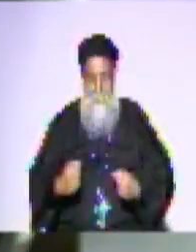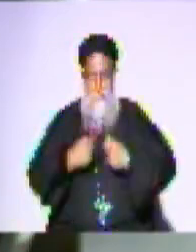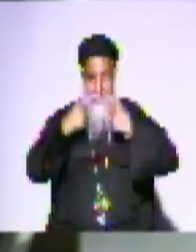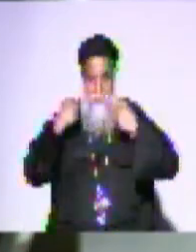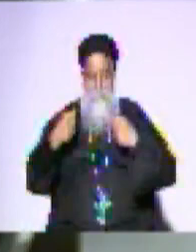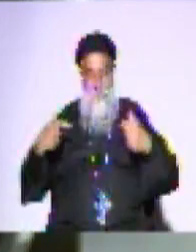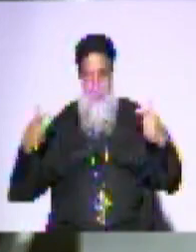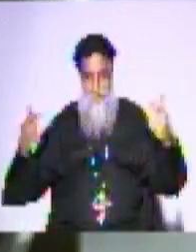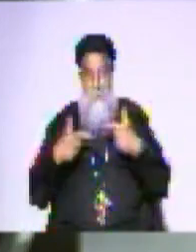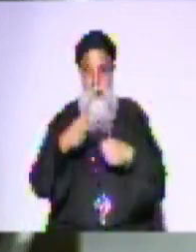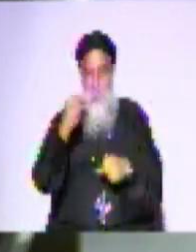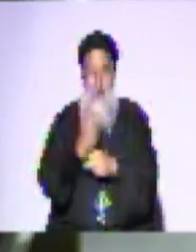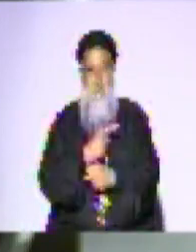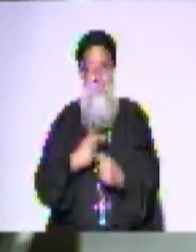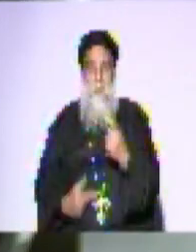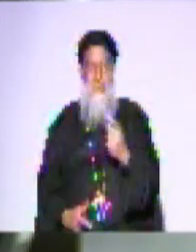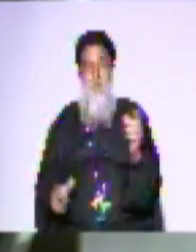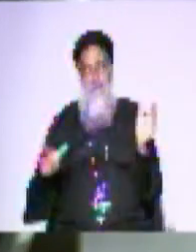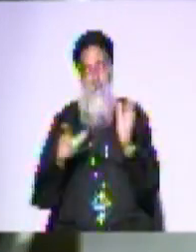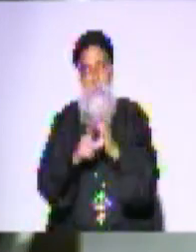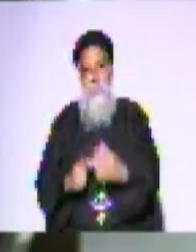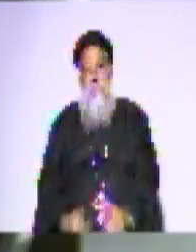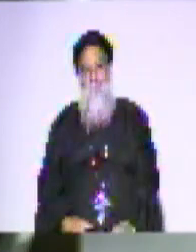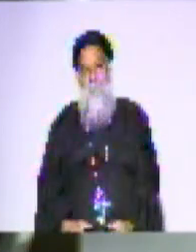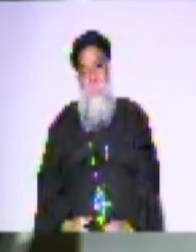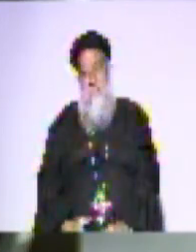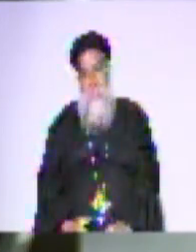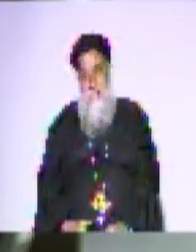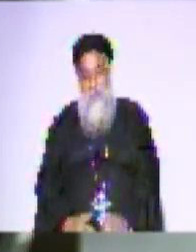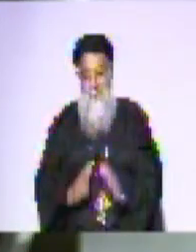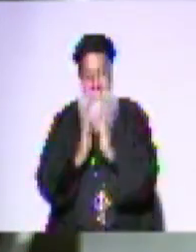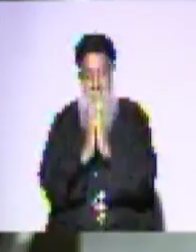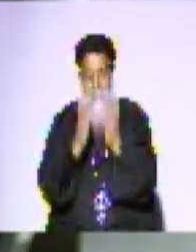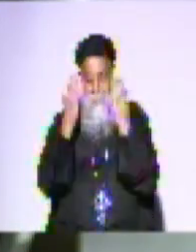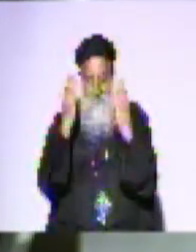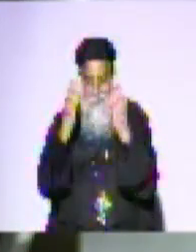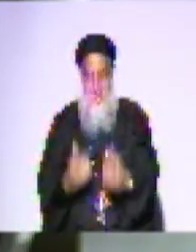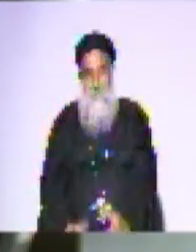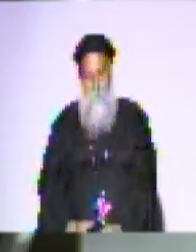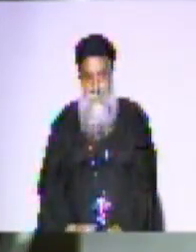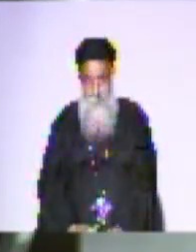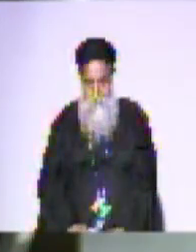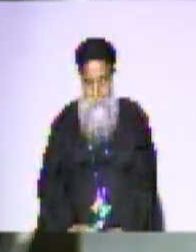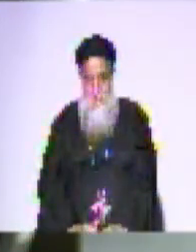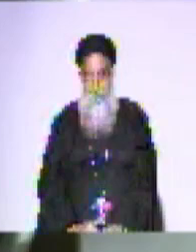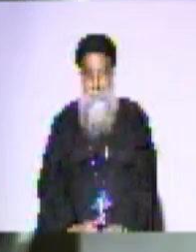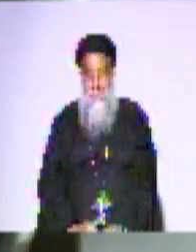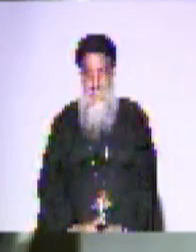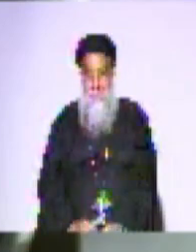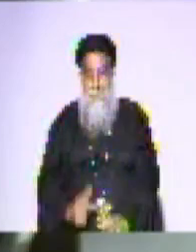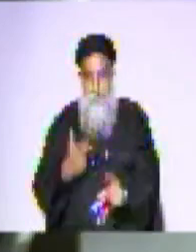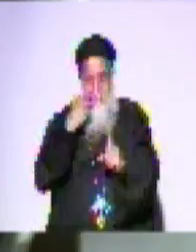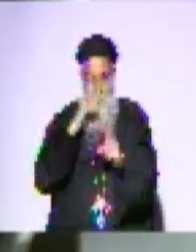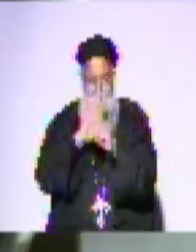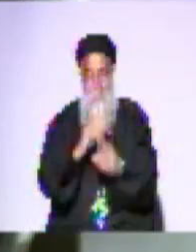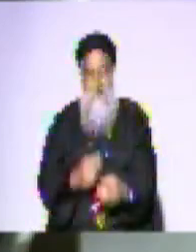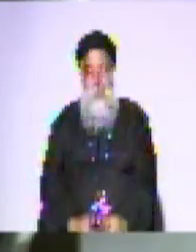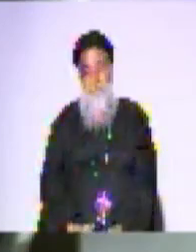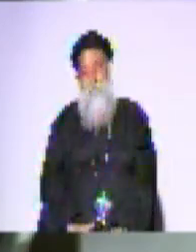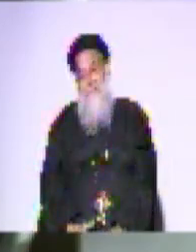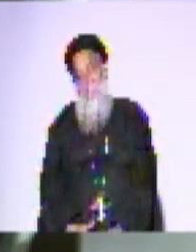ضد خطية معينة مفيش مشكلة خالص. صلواتك لينا يا جثة أبونا لأولادي، ربنا يحافظ عليك ويكون